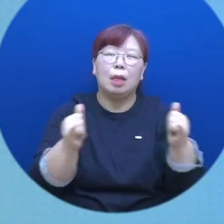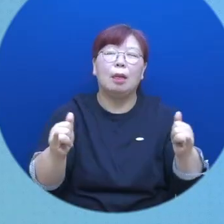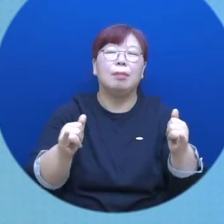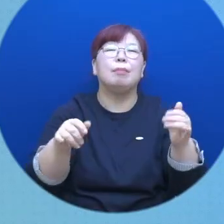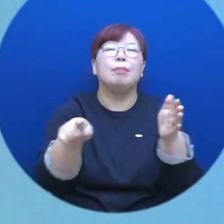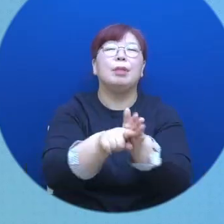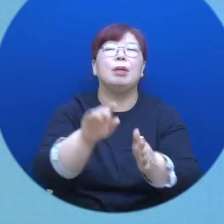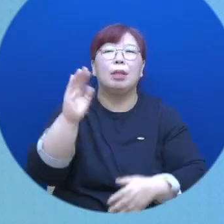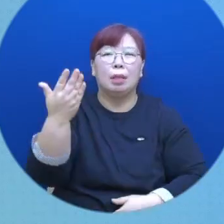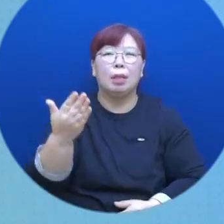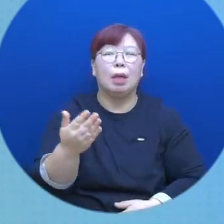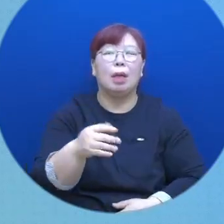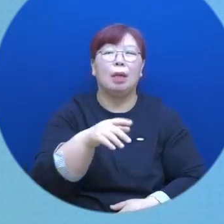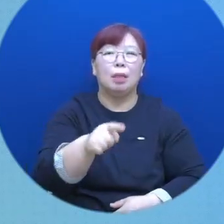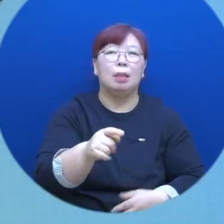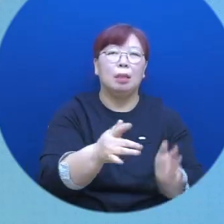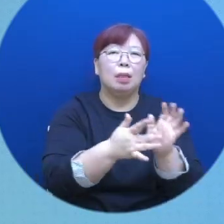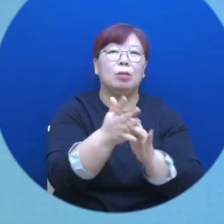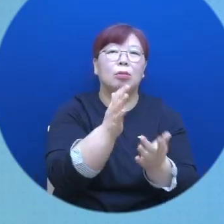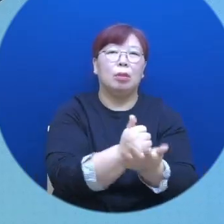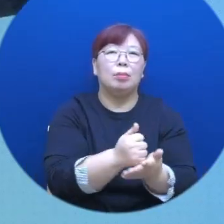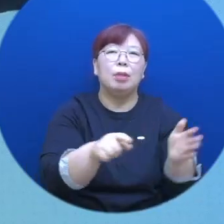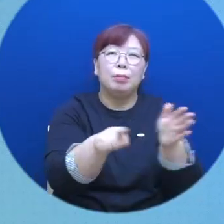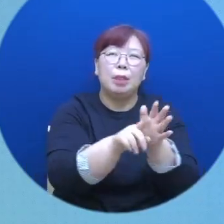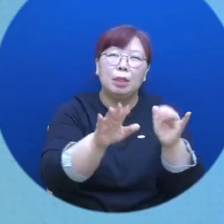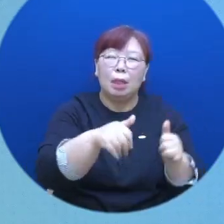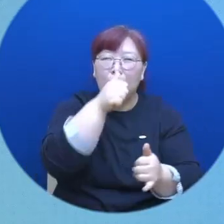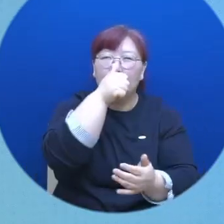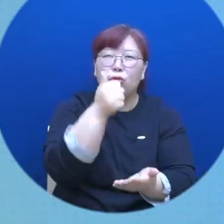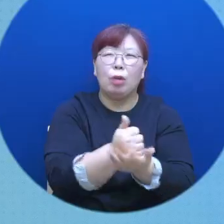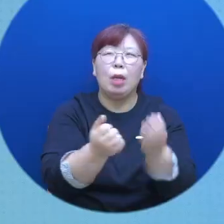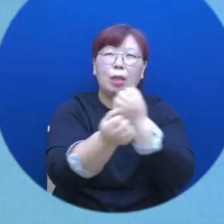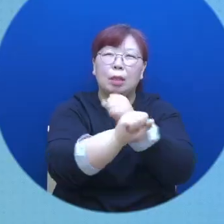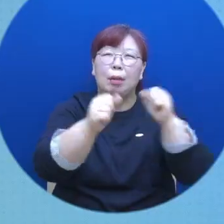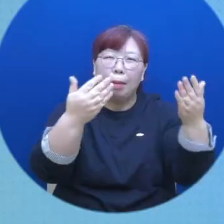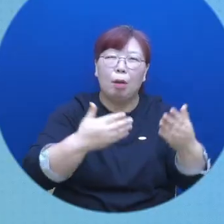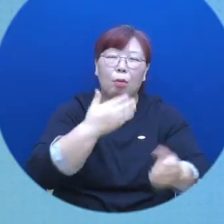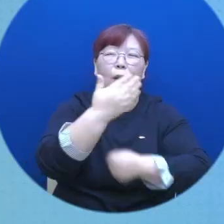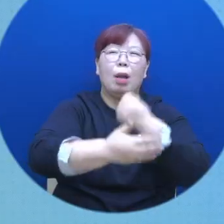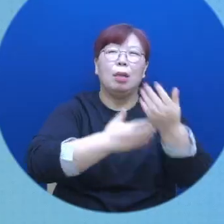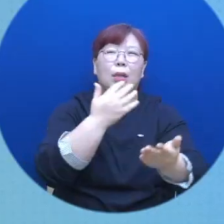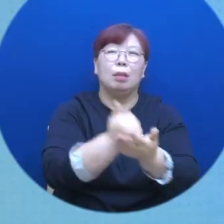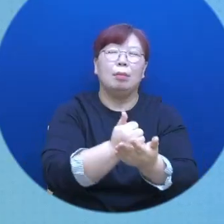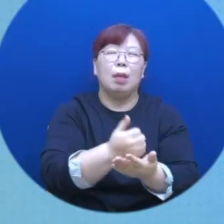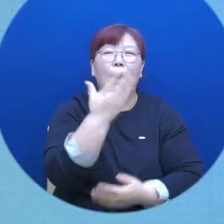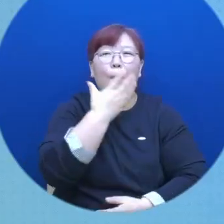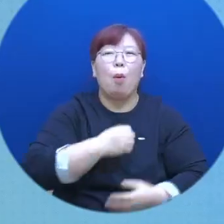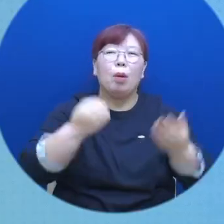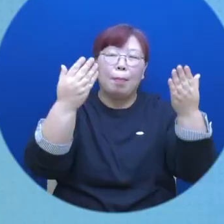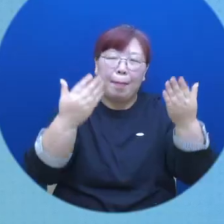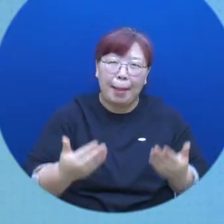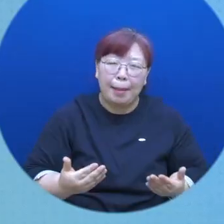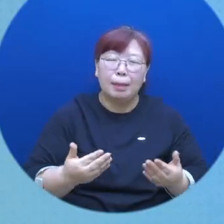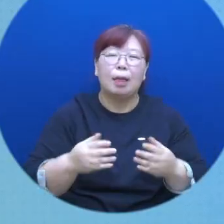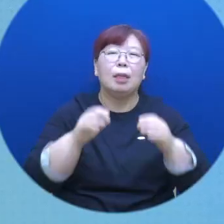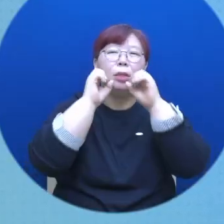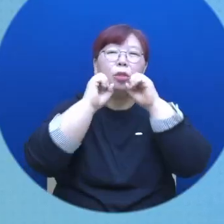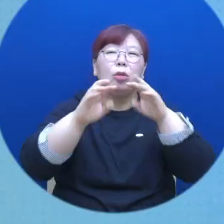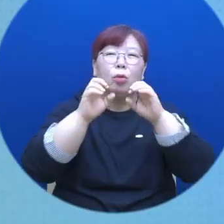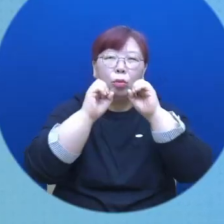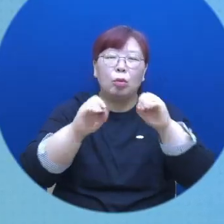된다. 그분을 믿을 때 죄 사함을 받고 상상할 수 없는 하늘의 복을 받는다라고 하는